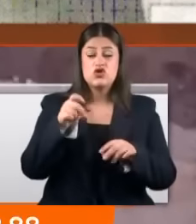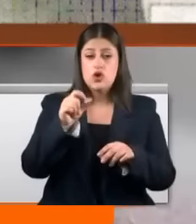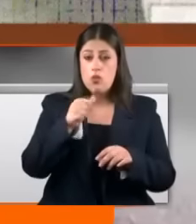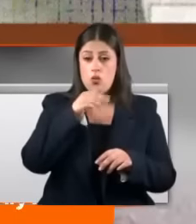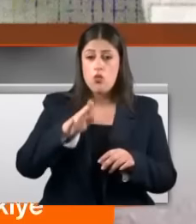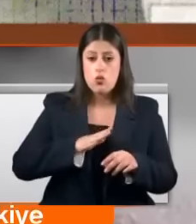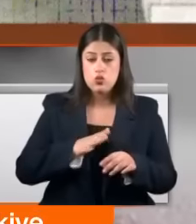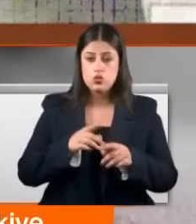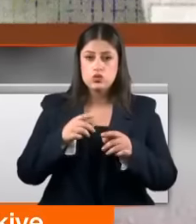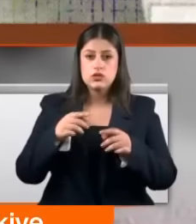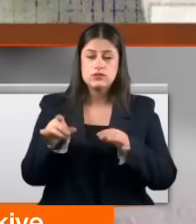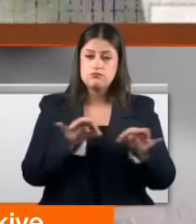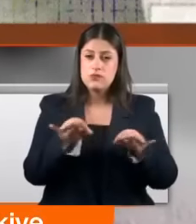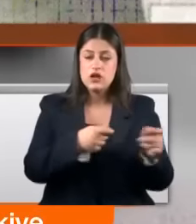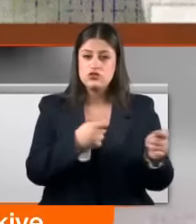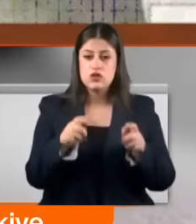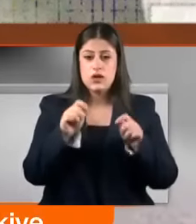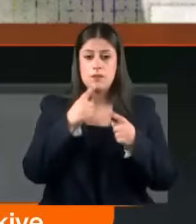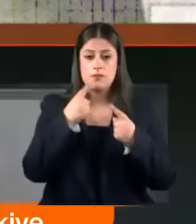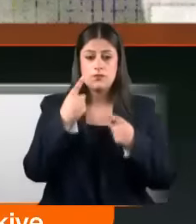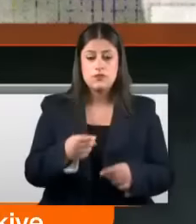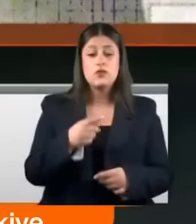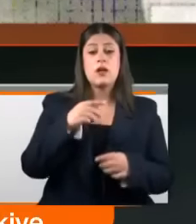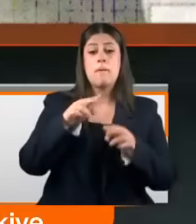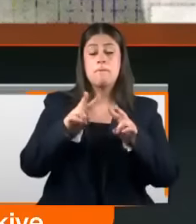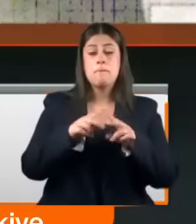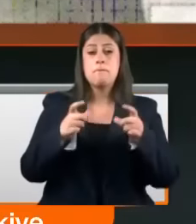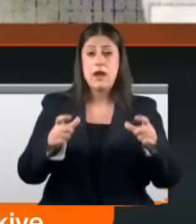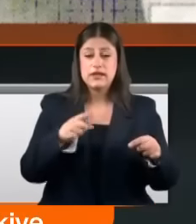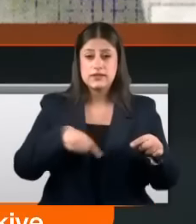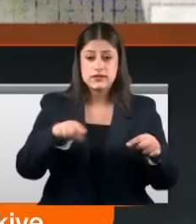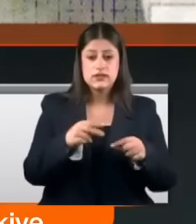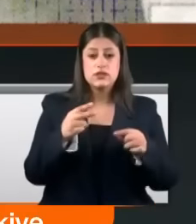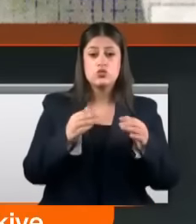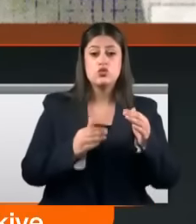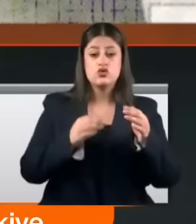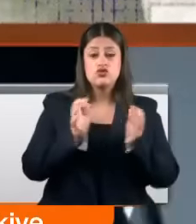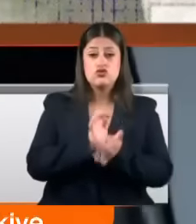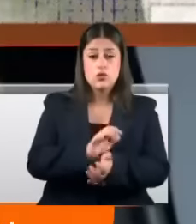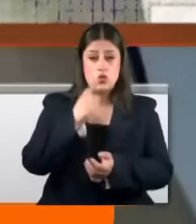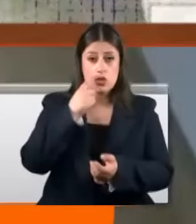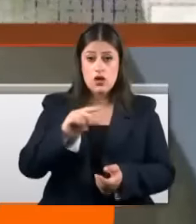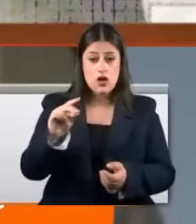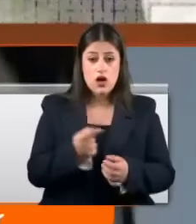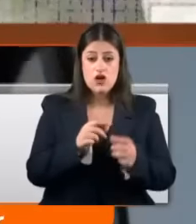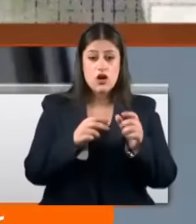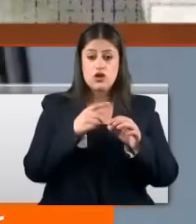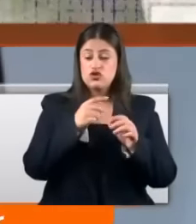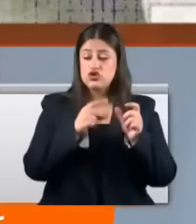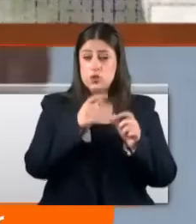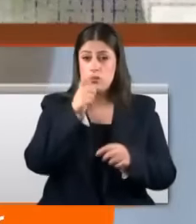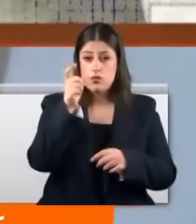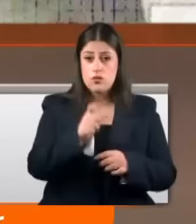arasında. 2001 ve 2015'te Meksika'da iki yüksek güvenlikli cezaevinden kaçan El Chapo müebbet hapis